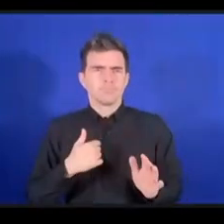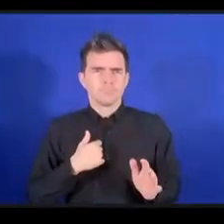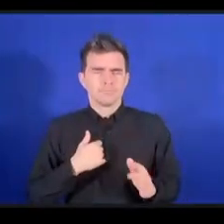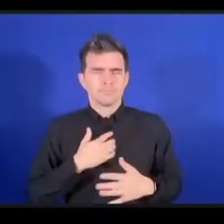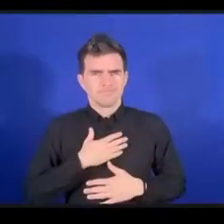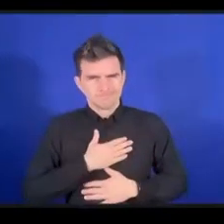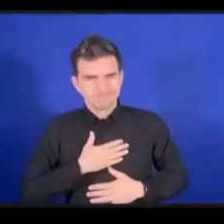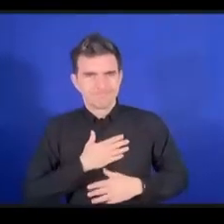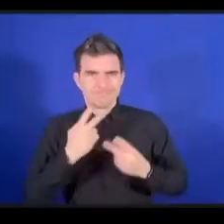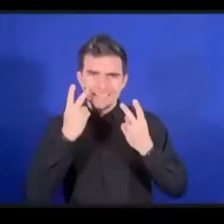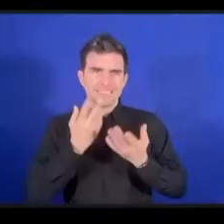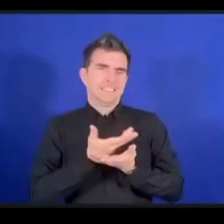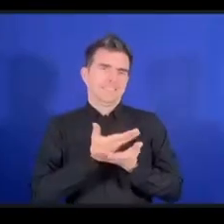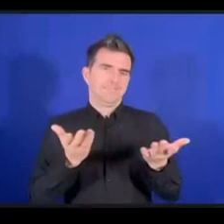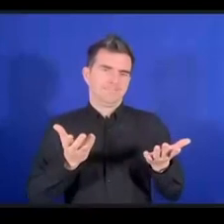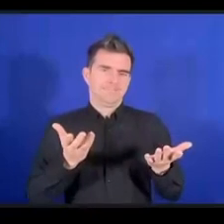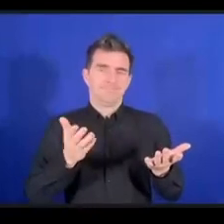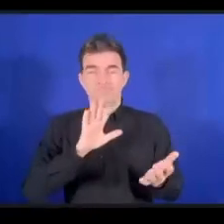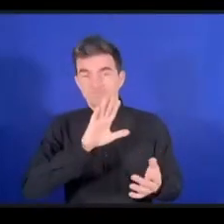工智能